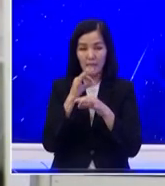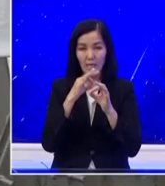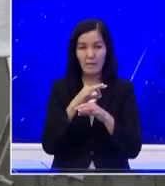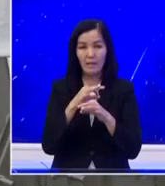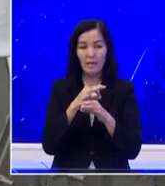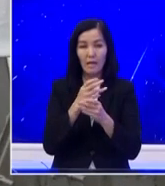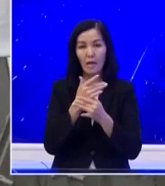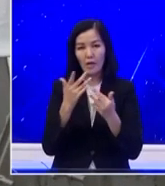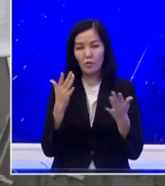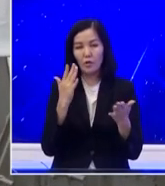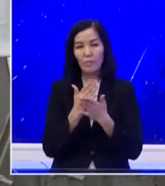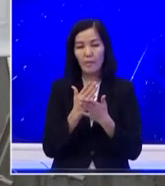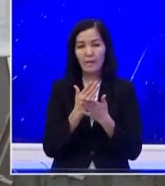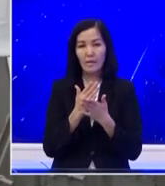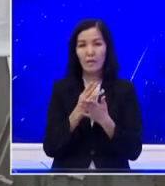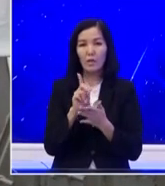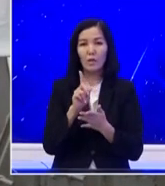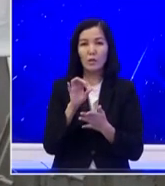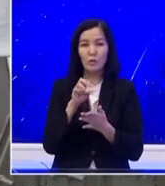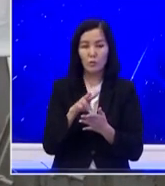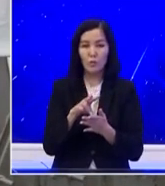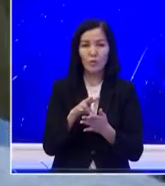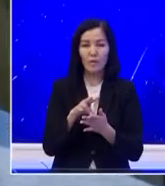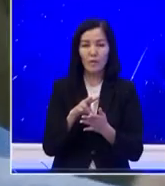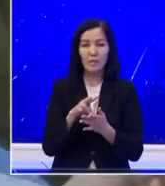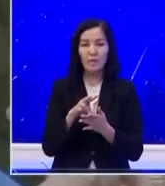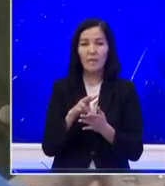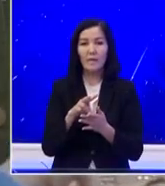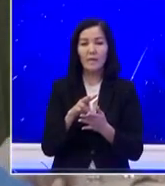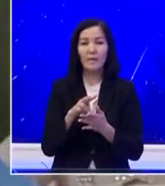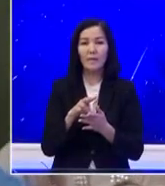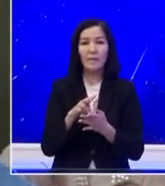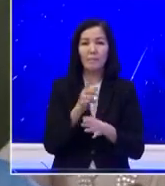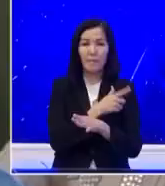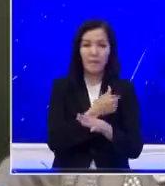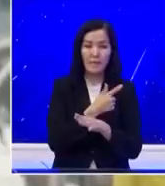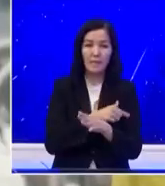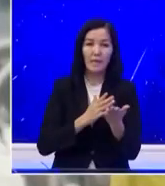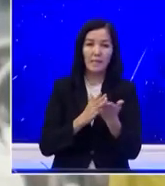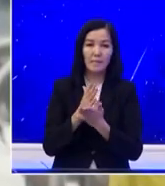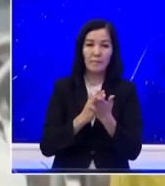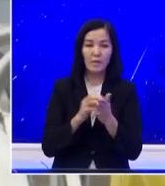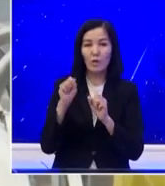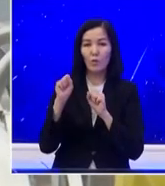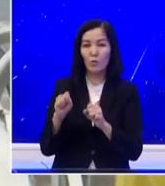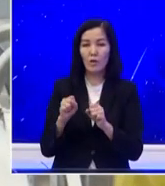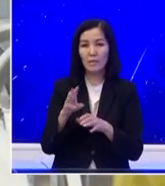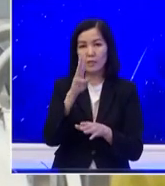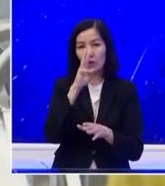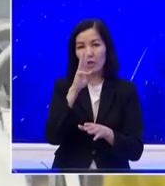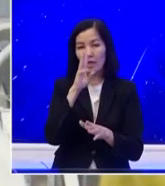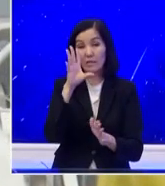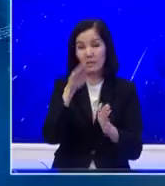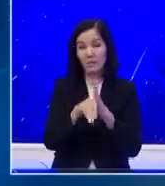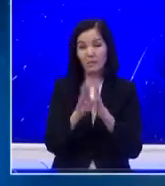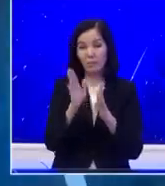бар. Материалдарға арналған зондтар, көліктік орта түтігі және медициналық қызметкерлердің қорғаныс құралдары мен айлығы